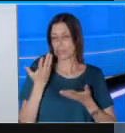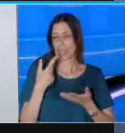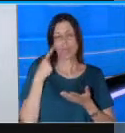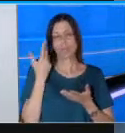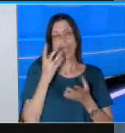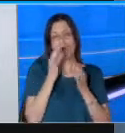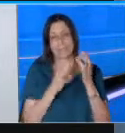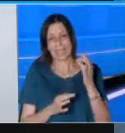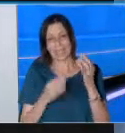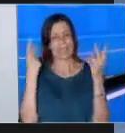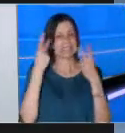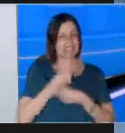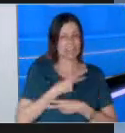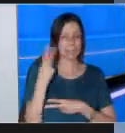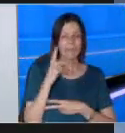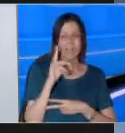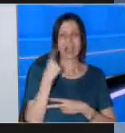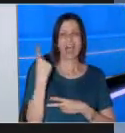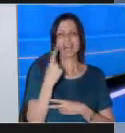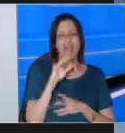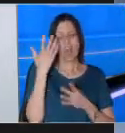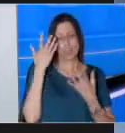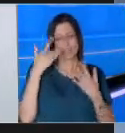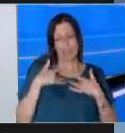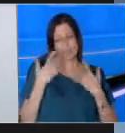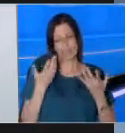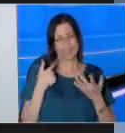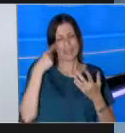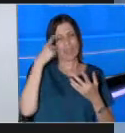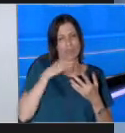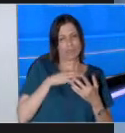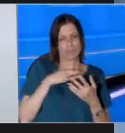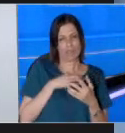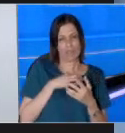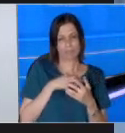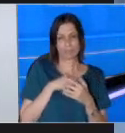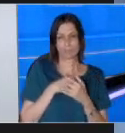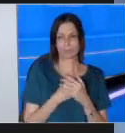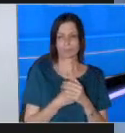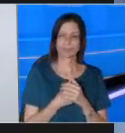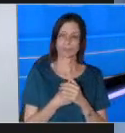פרטי ההסכם, בוודאי שאף אחד לא מתחשב בי ובדעותיי,